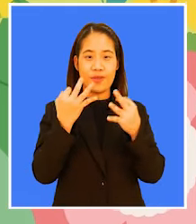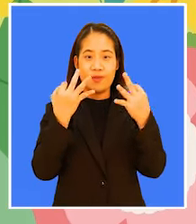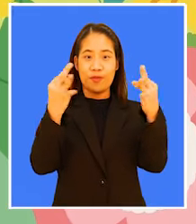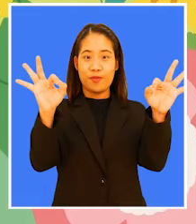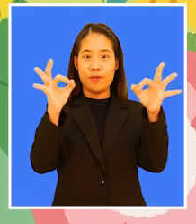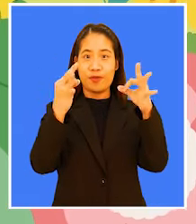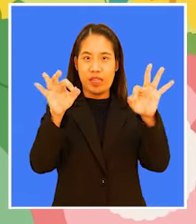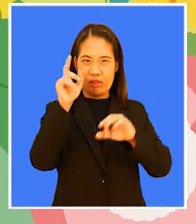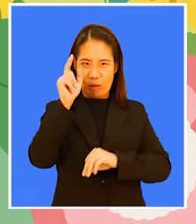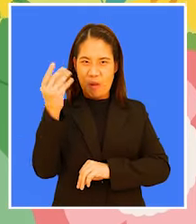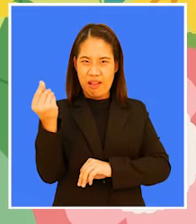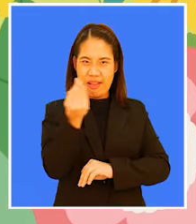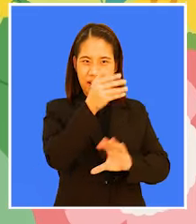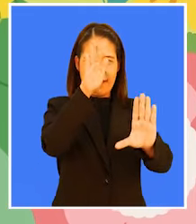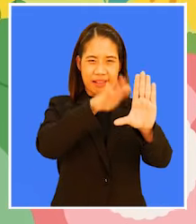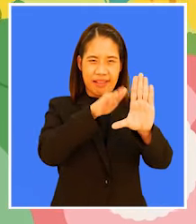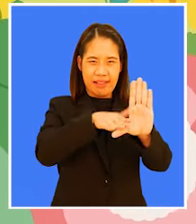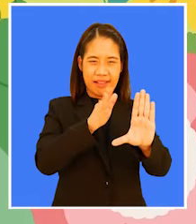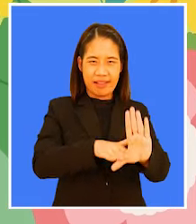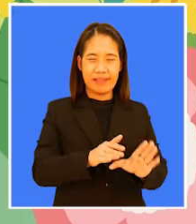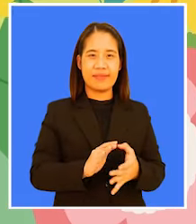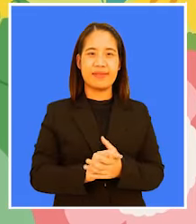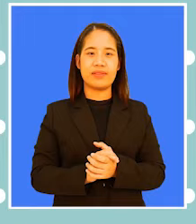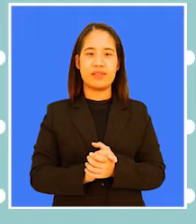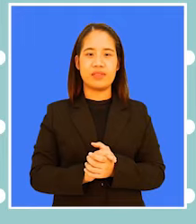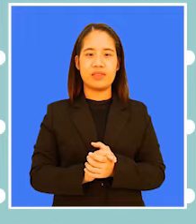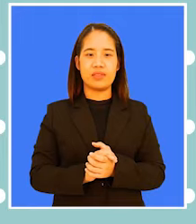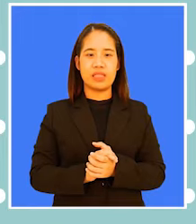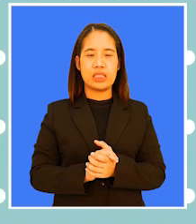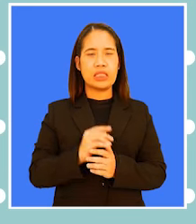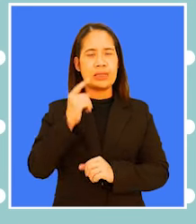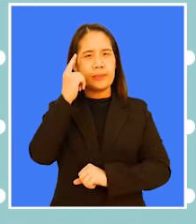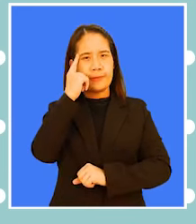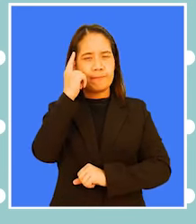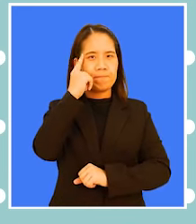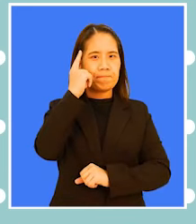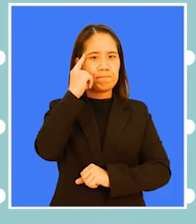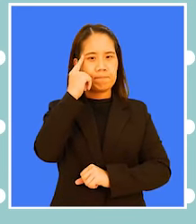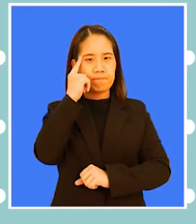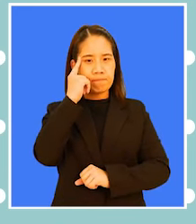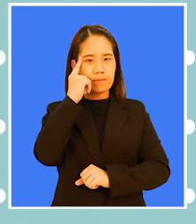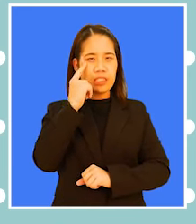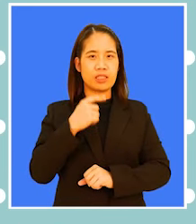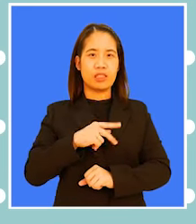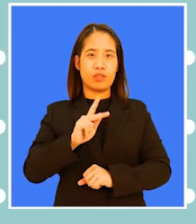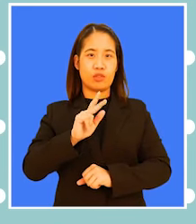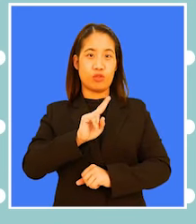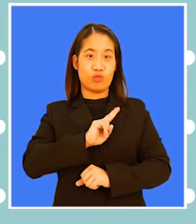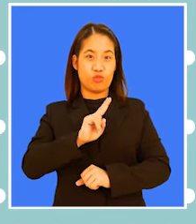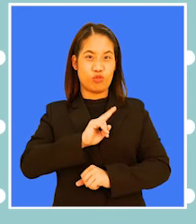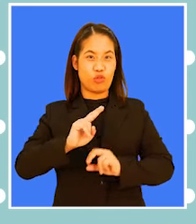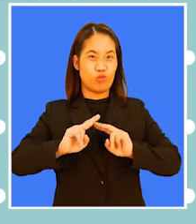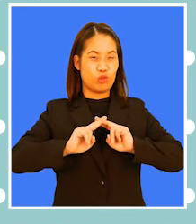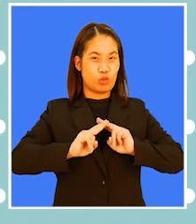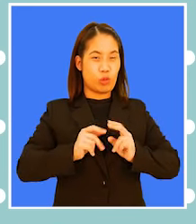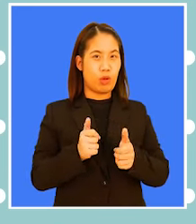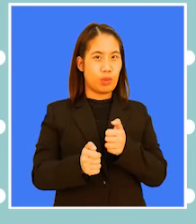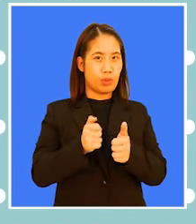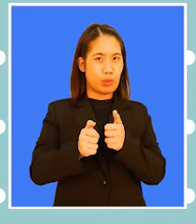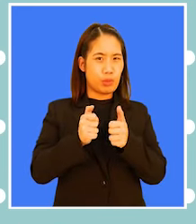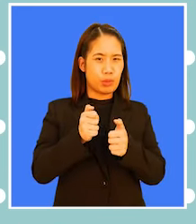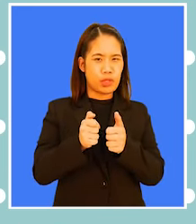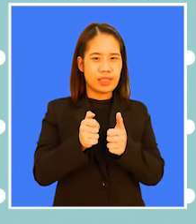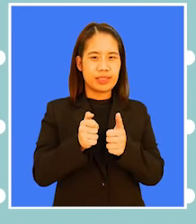ด้วย ฉันจะต้องรีบลงทะเบียนโหให้กรอกข้อมูลส่วนตัวเยอะขนาดนี้เลย